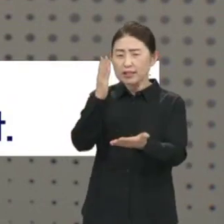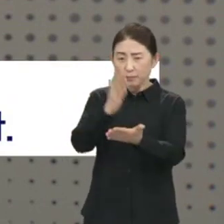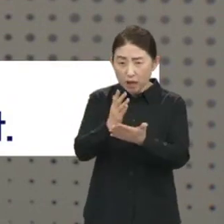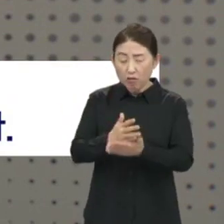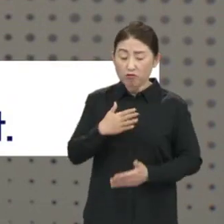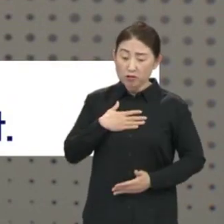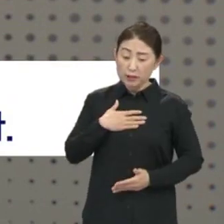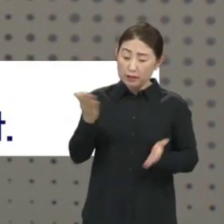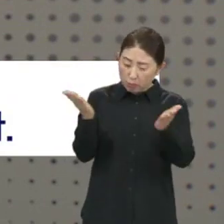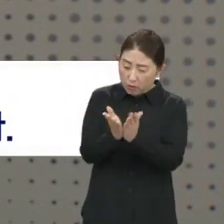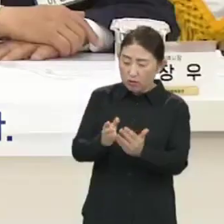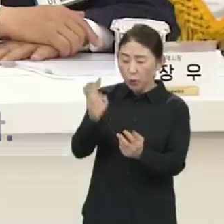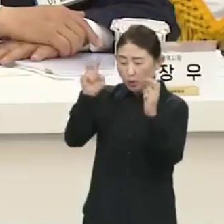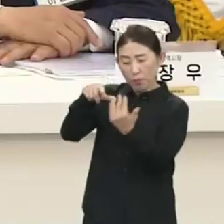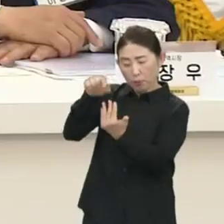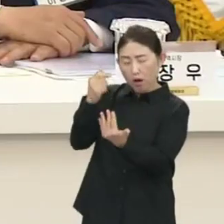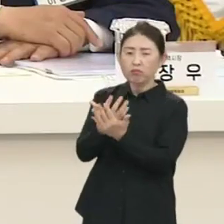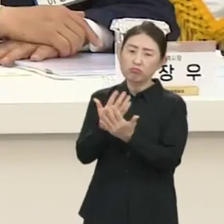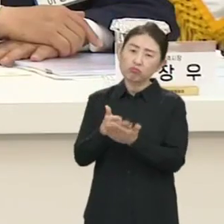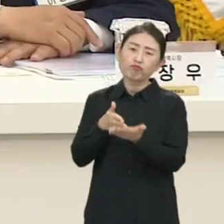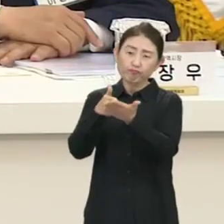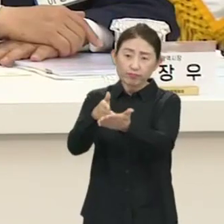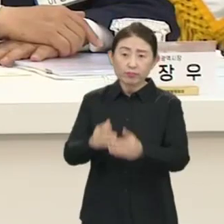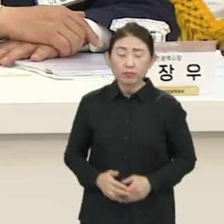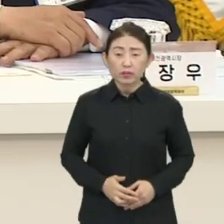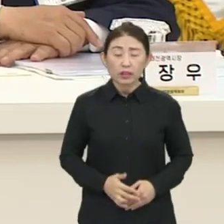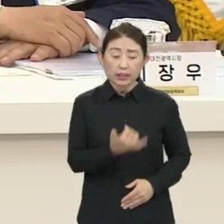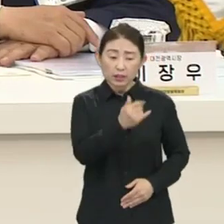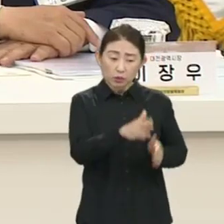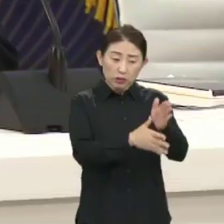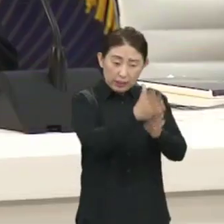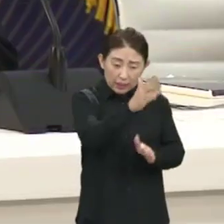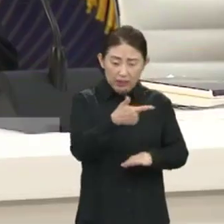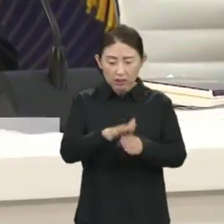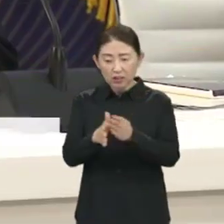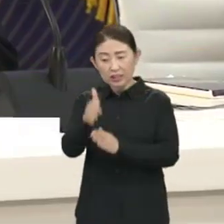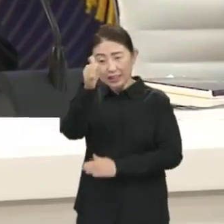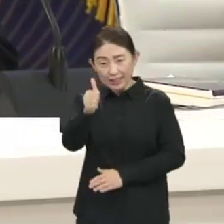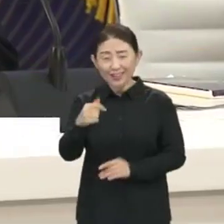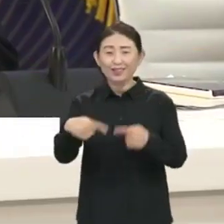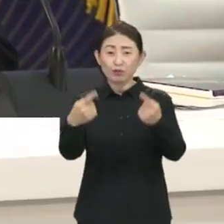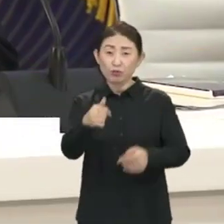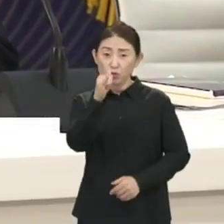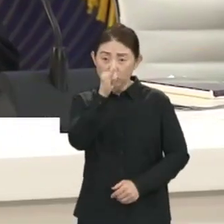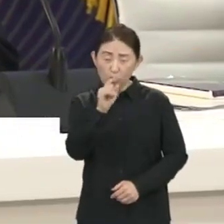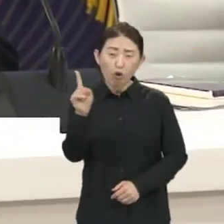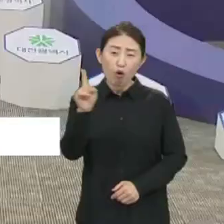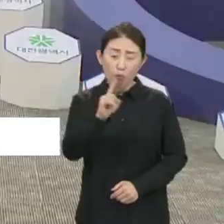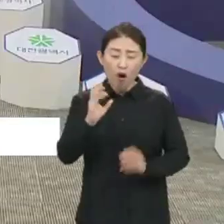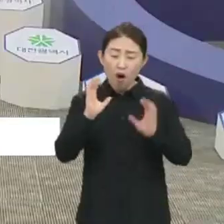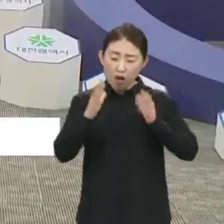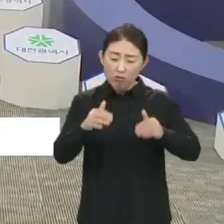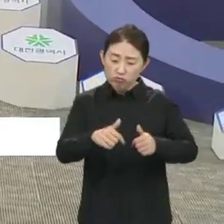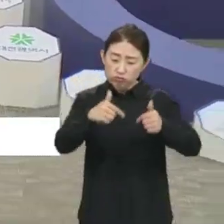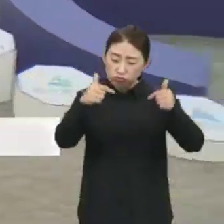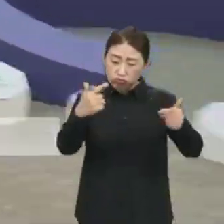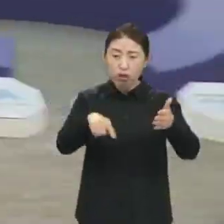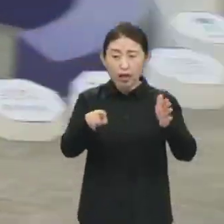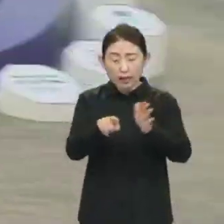것을 건의했습니다. 이정우 대전시장과 최민호 세종시장도 회의에 참석해 저출생 문제 해결을 위한